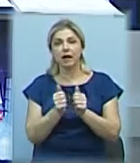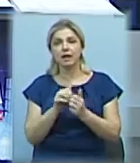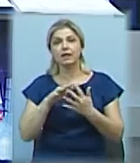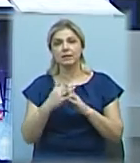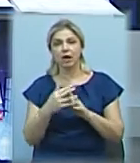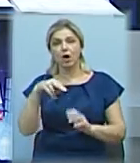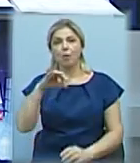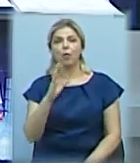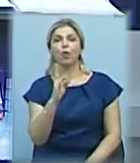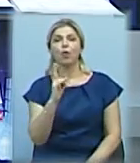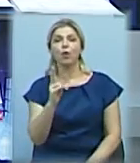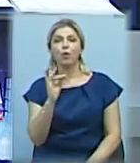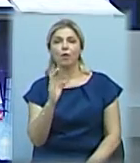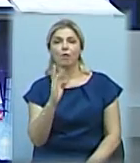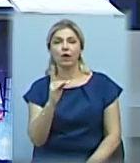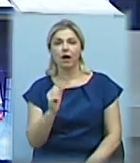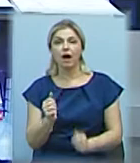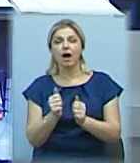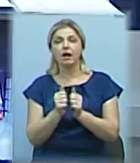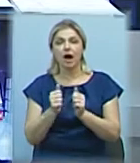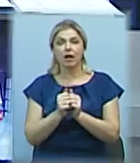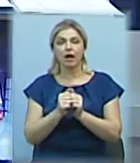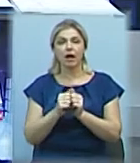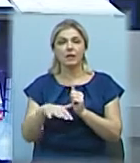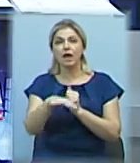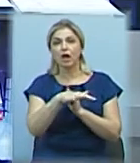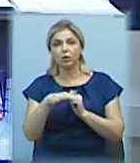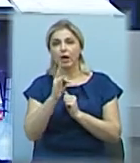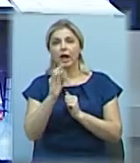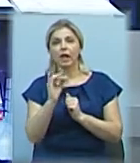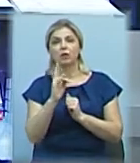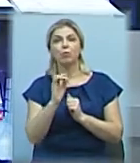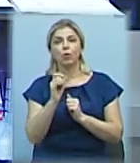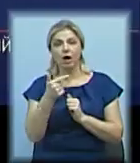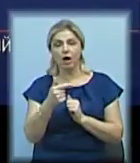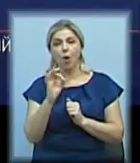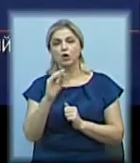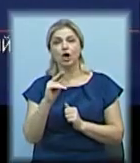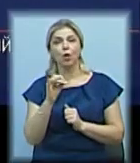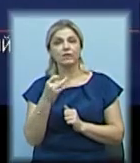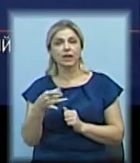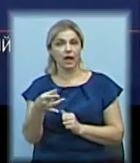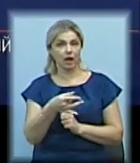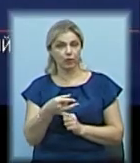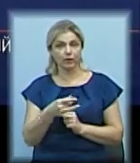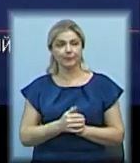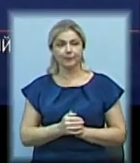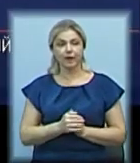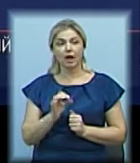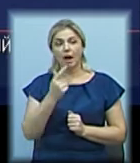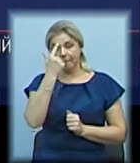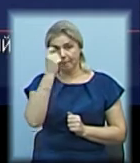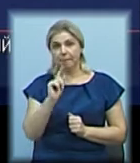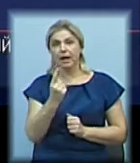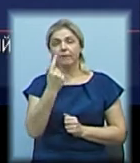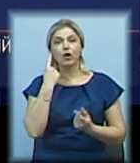села Покровка на території Кімбурського півострова Очаківського району. За попередньою інформацією, її